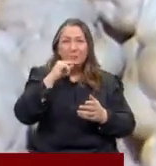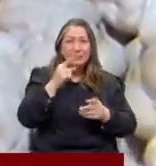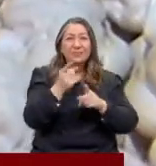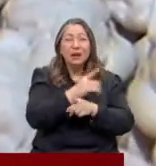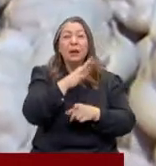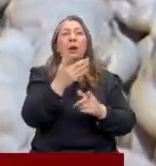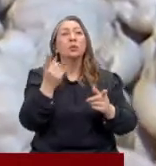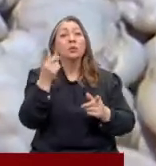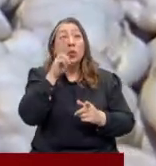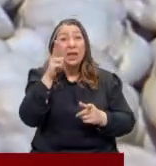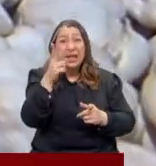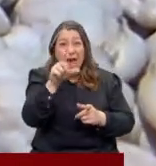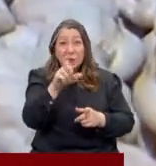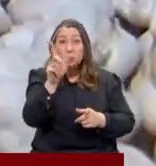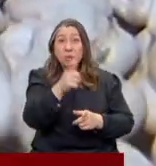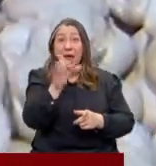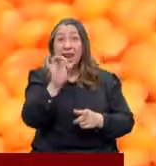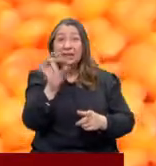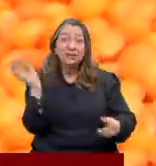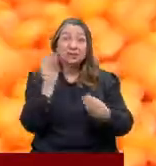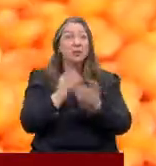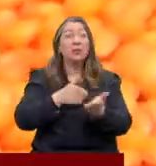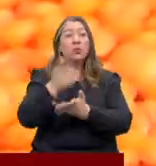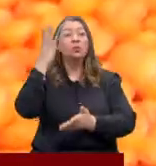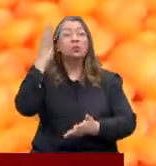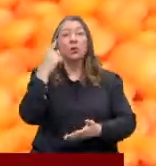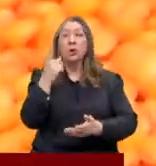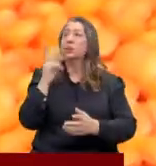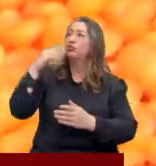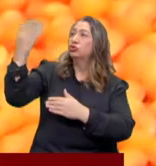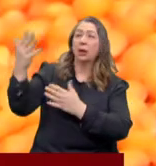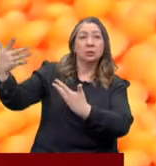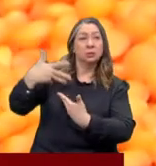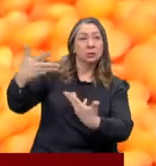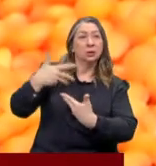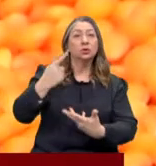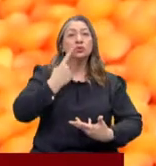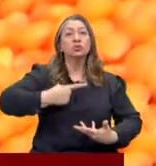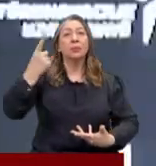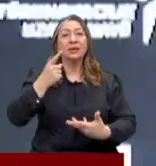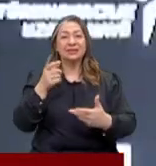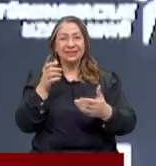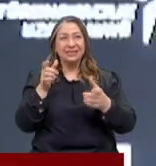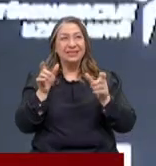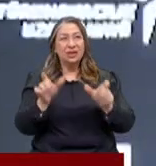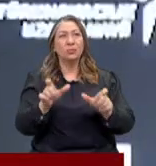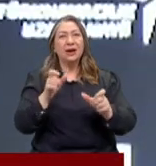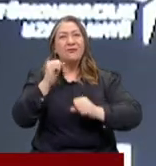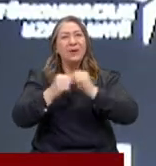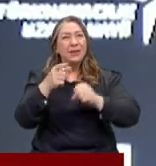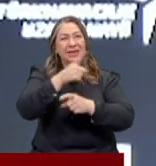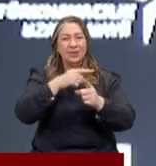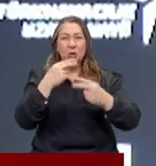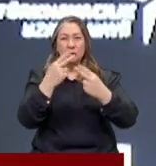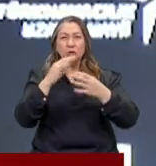ayda ortalama %50 zamlandı. Sebebi tarım uzmanlarına göre dışa bağımlılık. Cumhurbaşkanı Erdoğan'ın savunma sanayi ile ilgili konuşurken